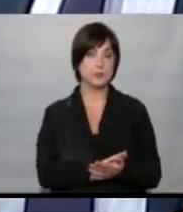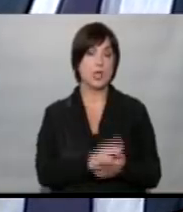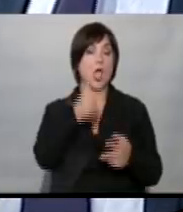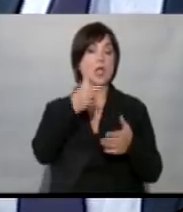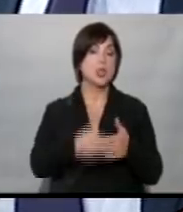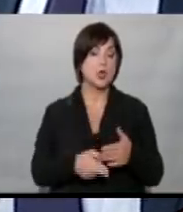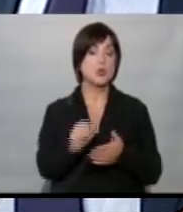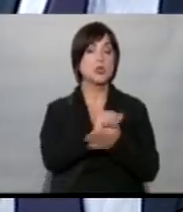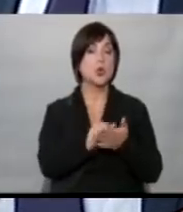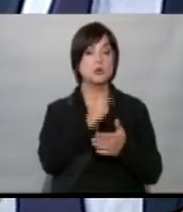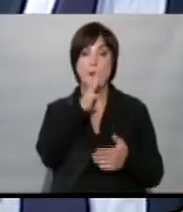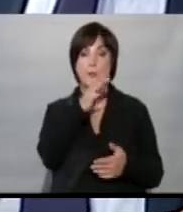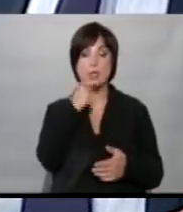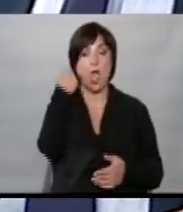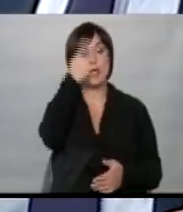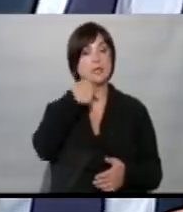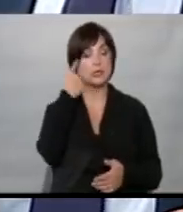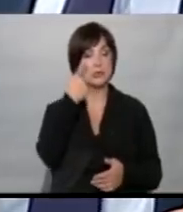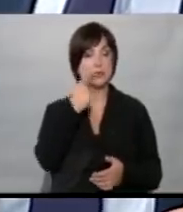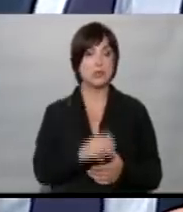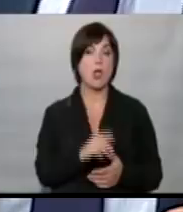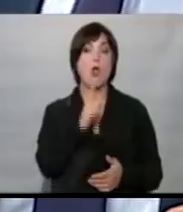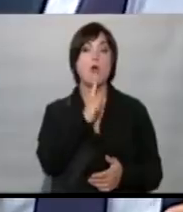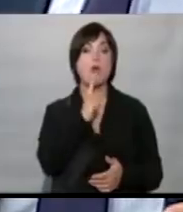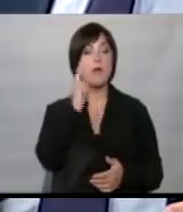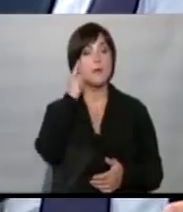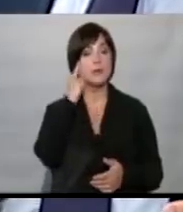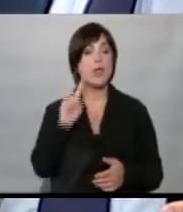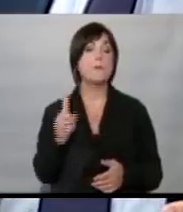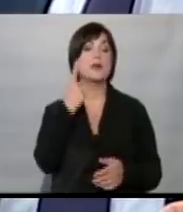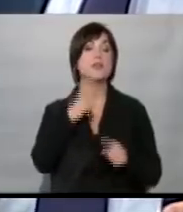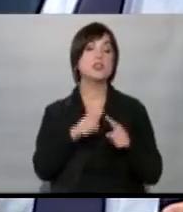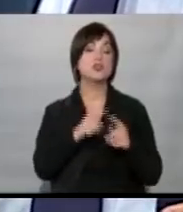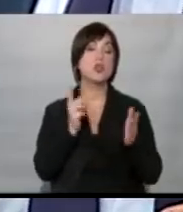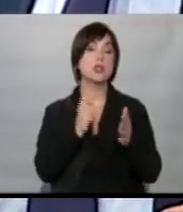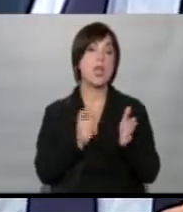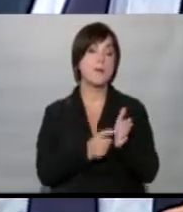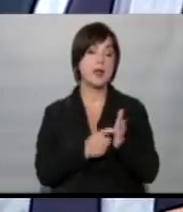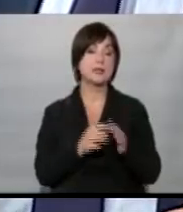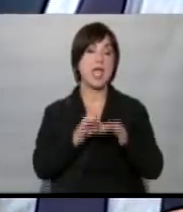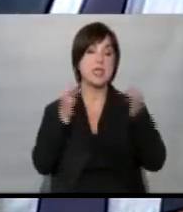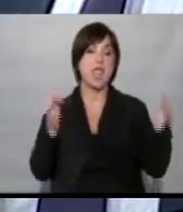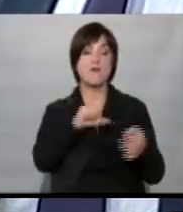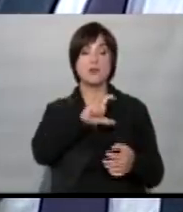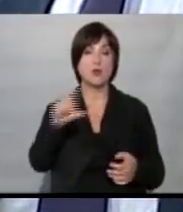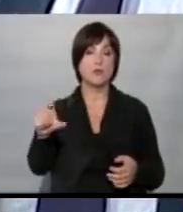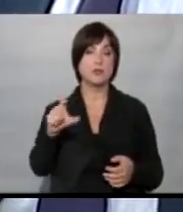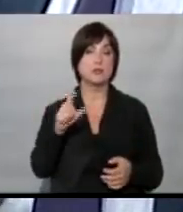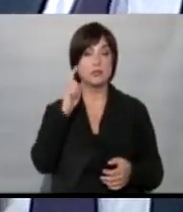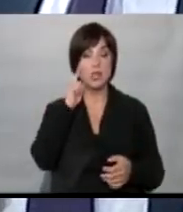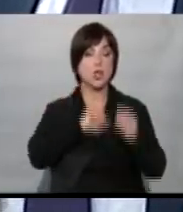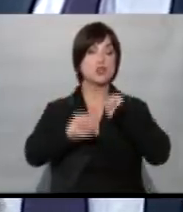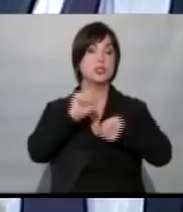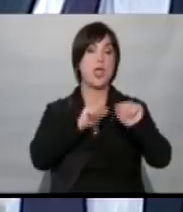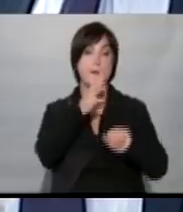укине, ќе го уништи македонскиот идентитет и така натаму. Која е логиката, прво нешто што ќе барате јавен обвинител, па нема вајда со јавен обвинител да го